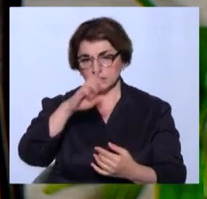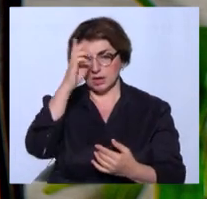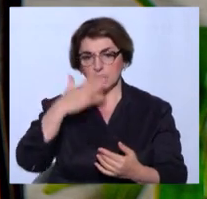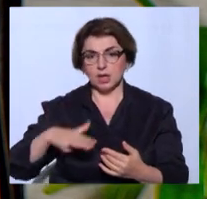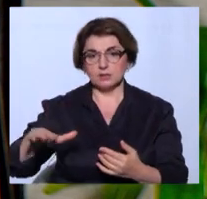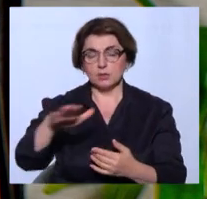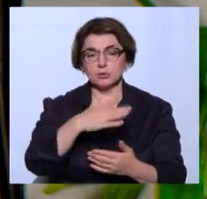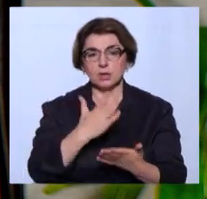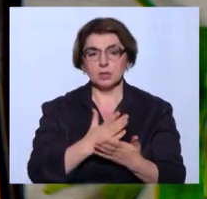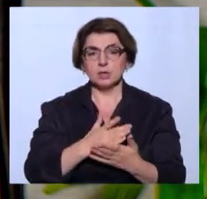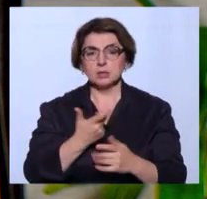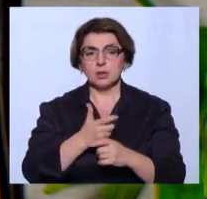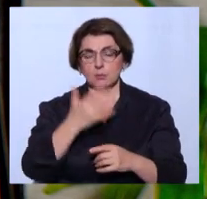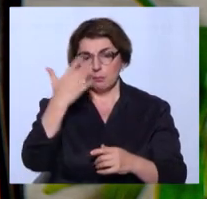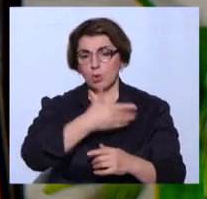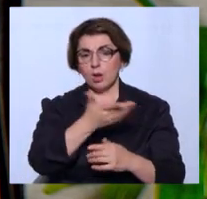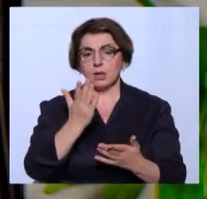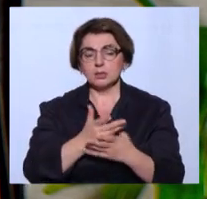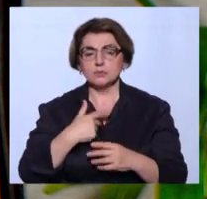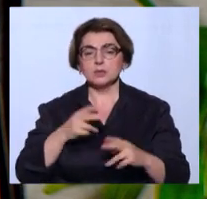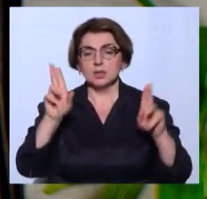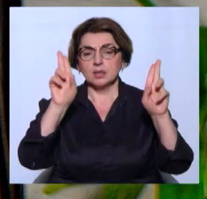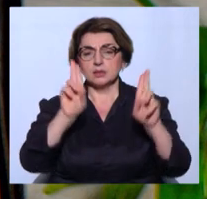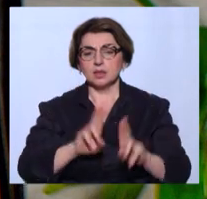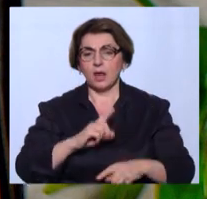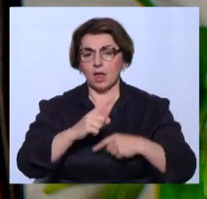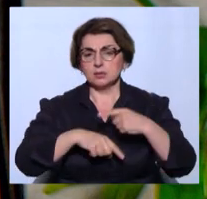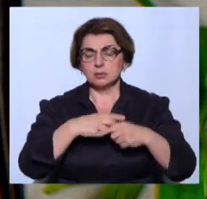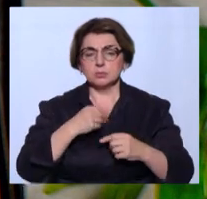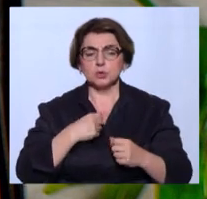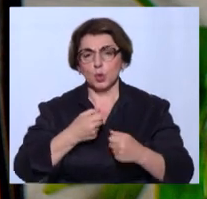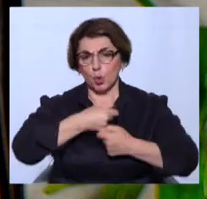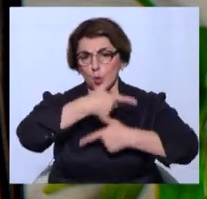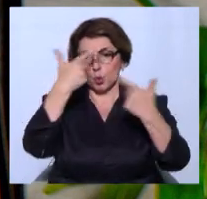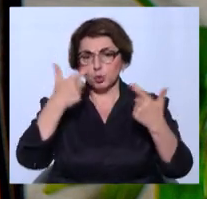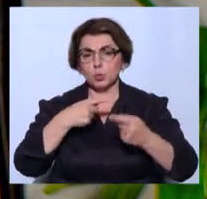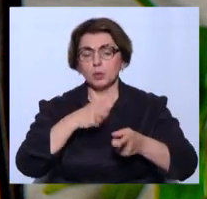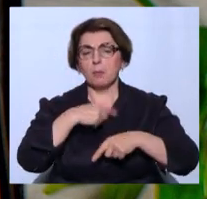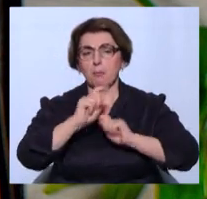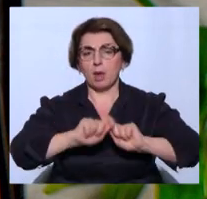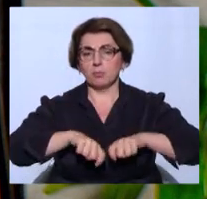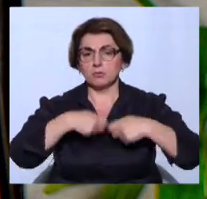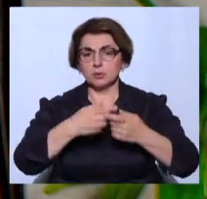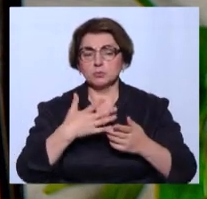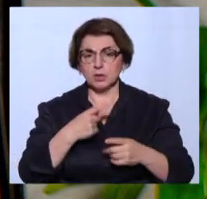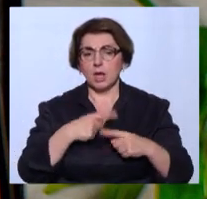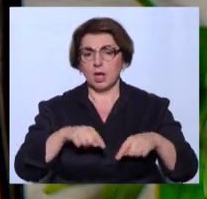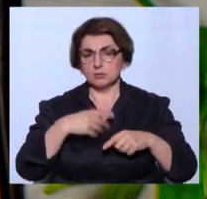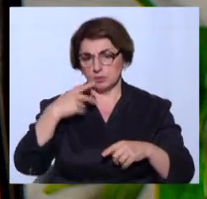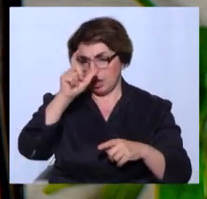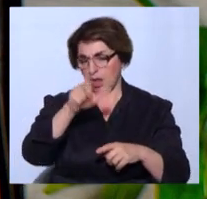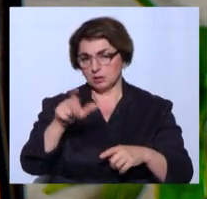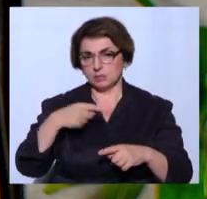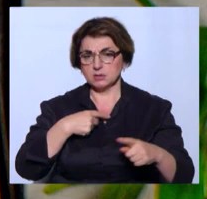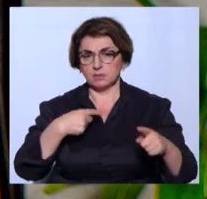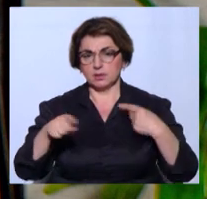ქვეყნის მოქალაქეები ძალიან ვამაყობთ ჩვენი ტრადიციებით, ჩვენი კულტურული მემკვიდრეობით. შეიძლება ჩვენ თავად მოქალაქეები